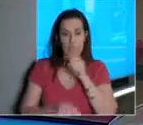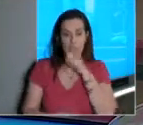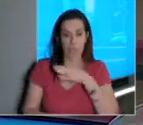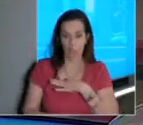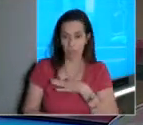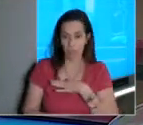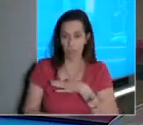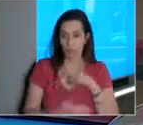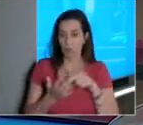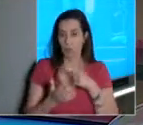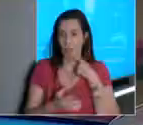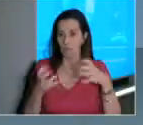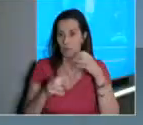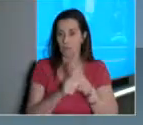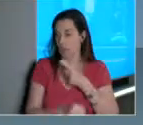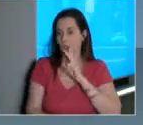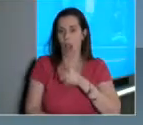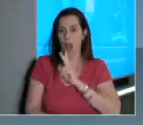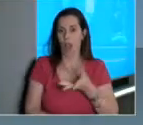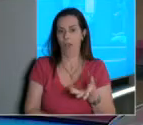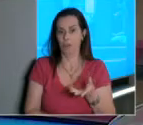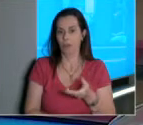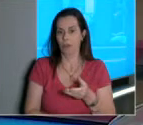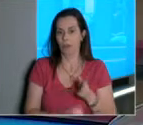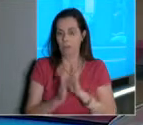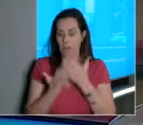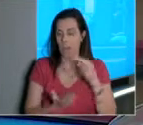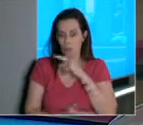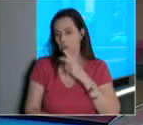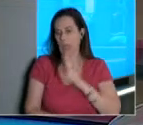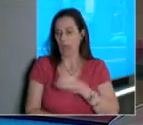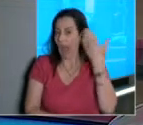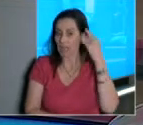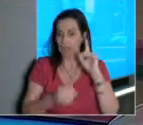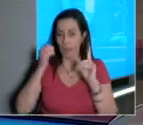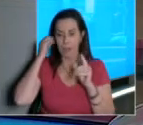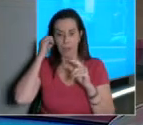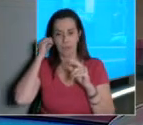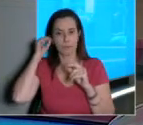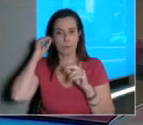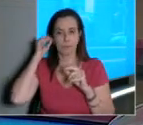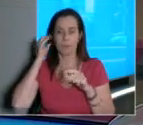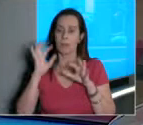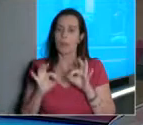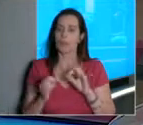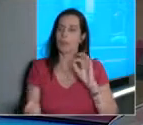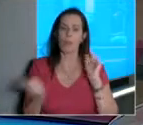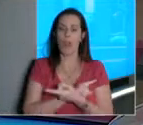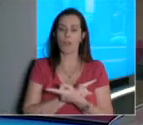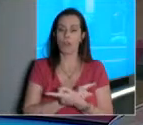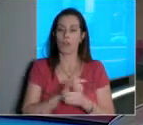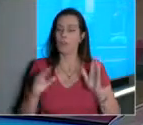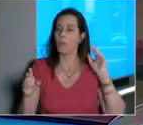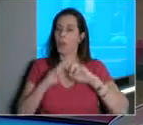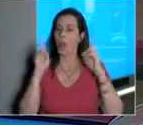שלי וכולי, בשבילה להגיד מפאי זה הייתה הכללה הכי גדולה, ופנקס אדום זה הכללה הכי גדולה. אבל מה שנוצר זה בעצם היפוך. כי